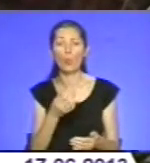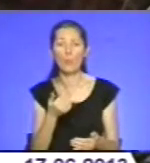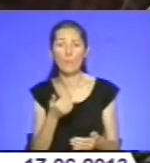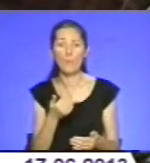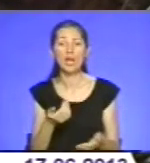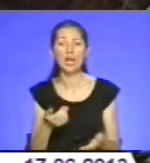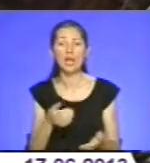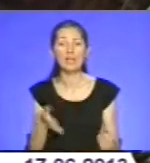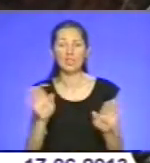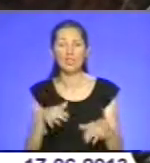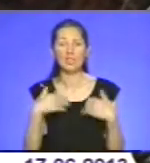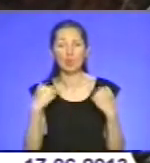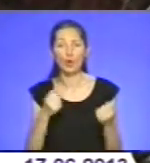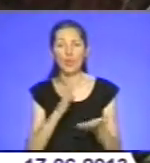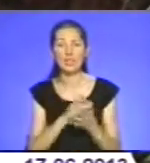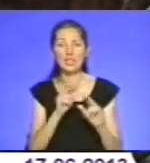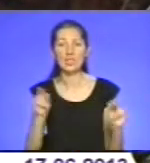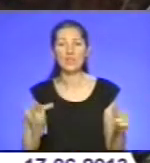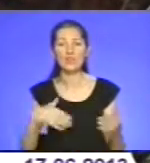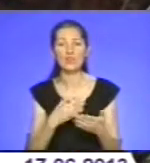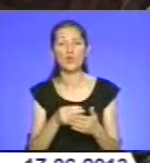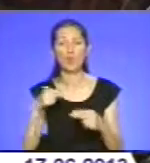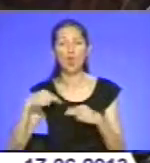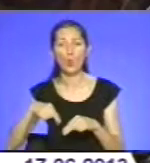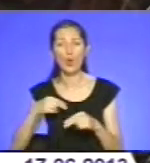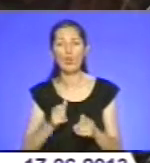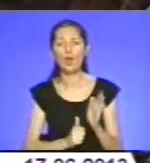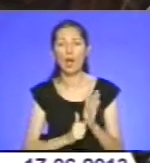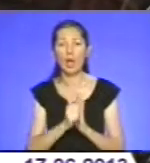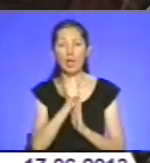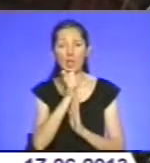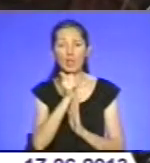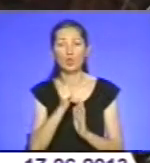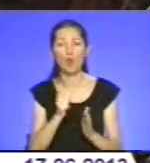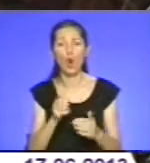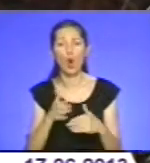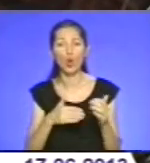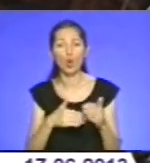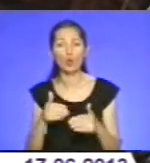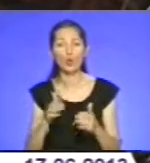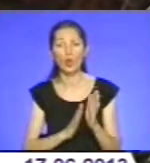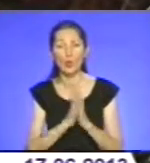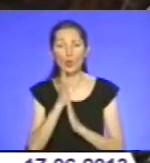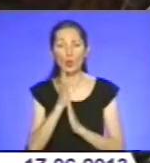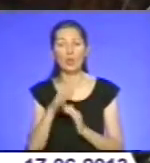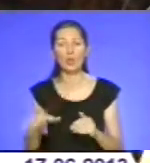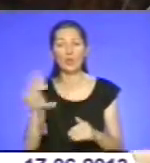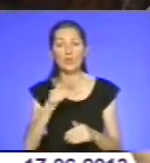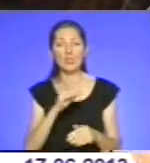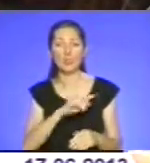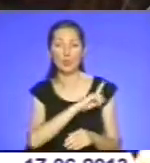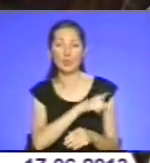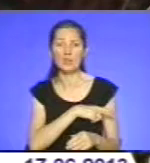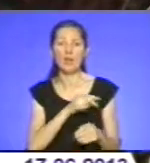здоровими, мати щастя в своїй роботі, кар'єрного росту, і щоб всі ваші зусилля виправдовувалися тим суспільством і